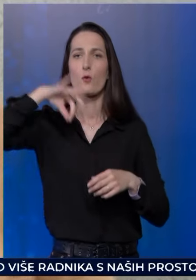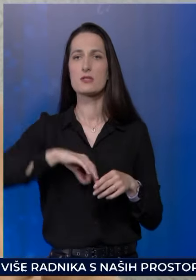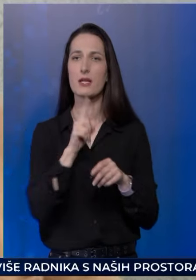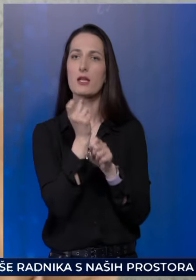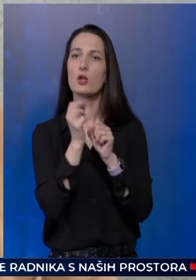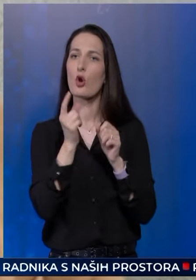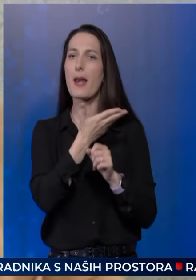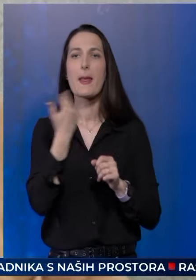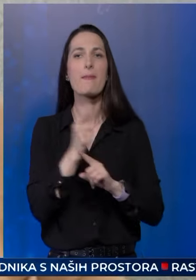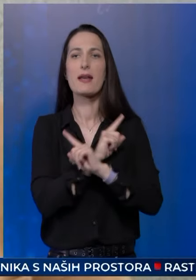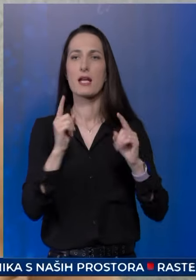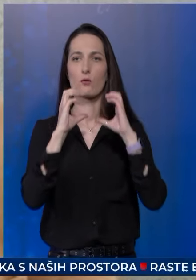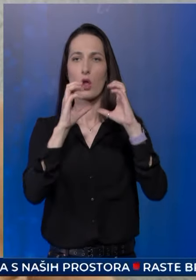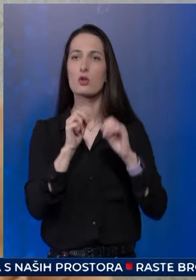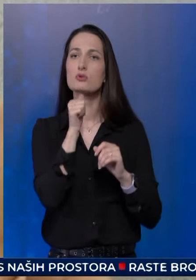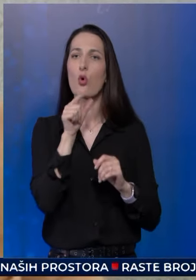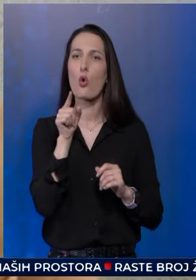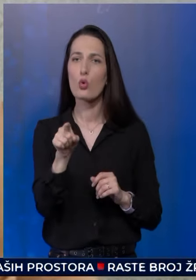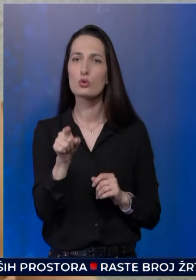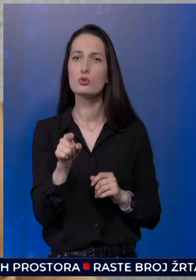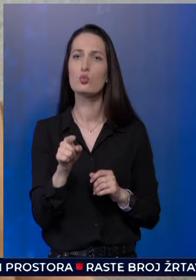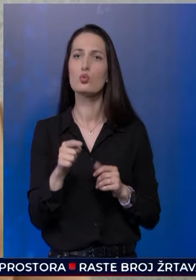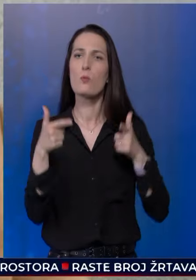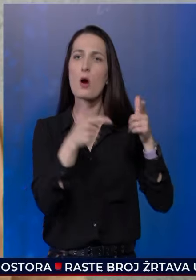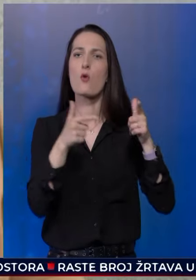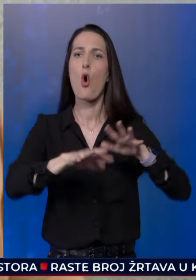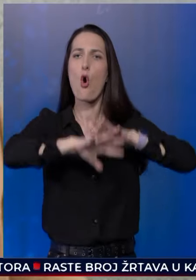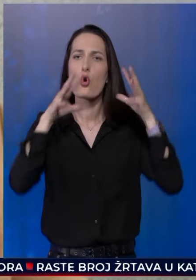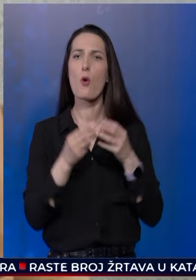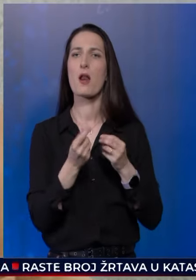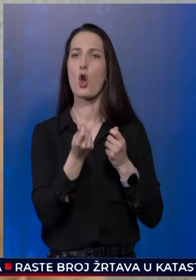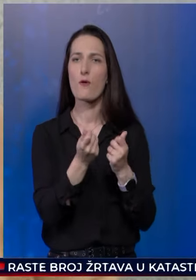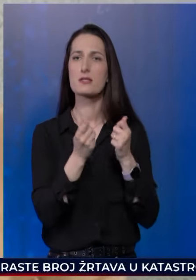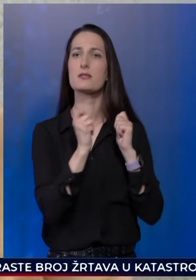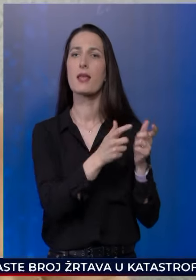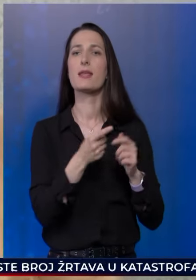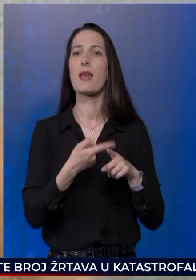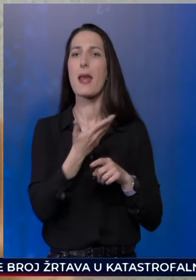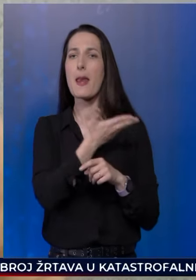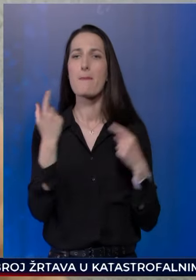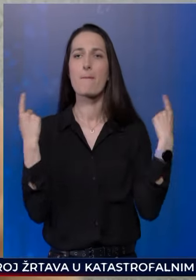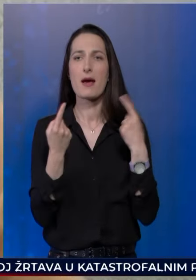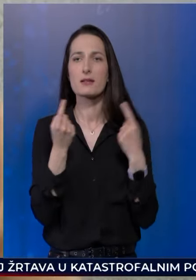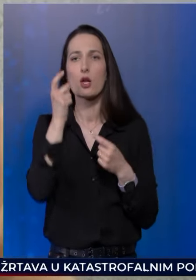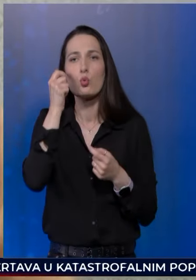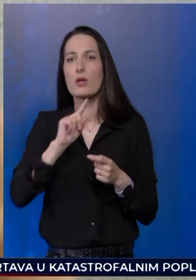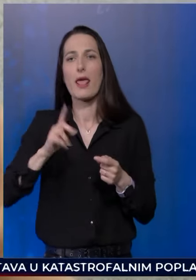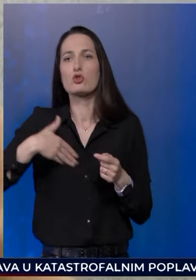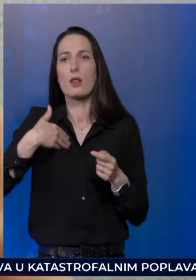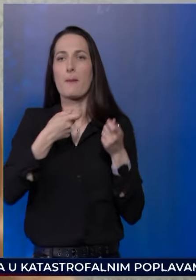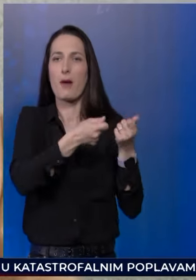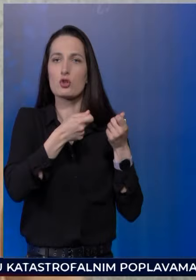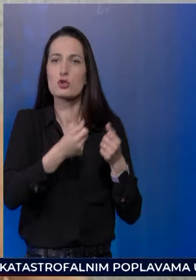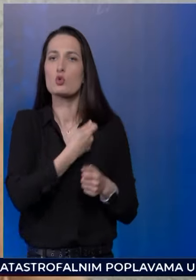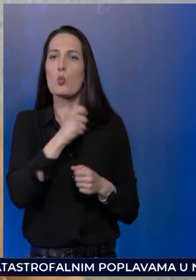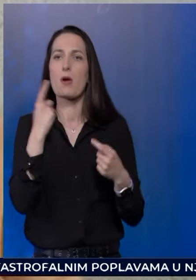nema nikakvu gledanost i oni upompavaju ogroman novac jer nema marketinga, ljudi neće da plaćaju